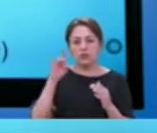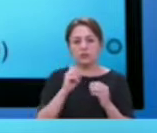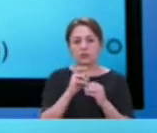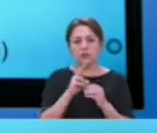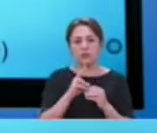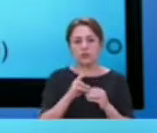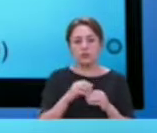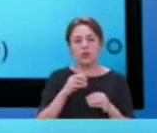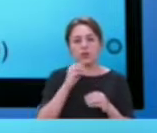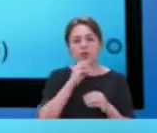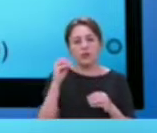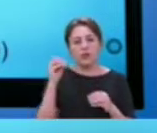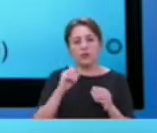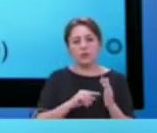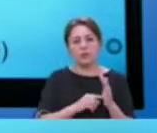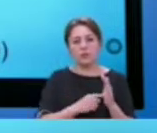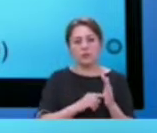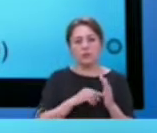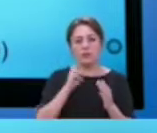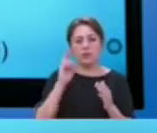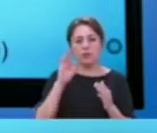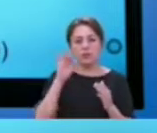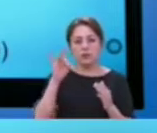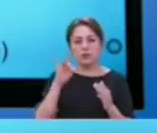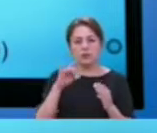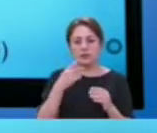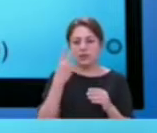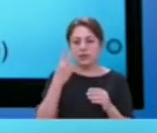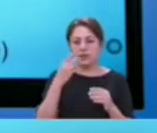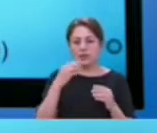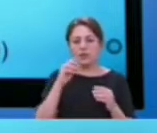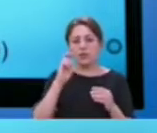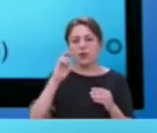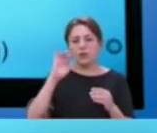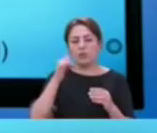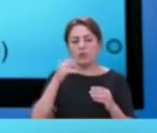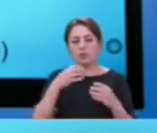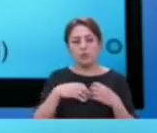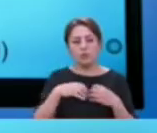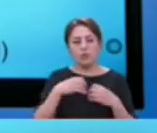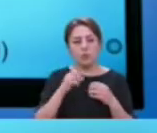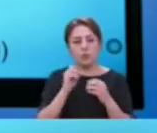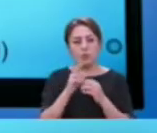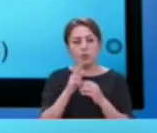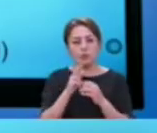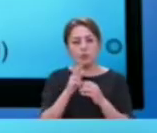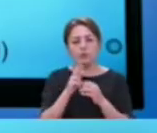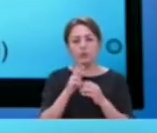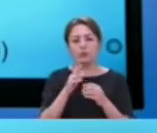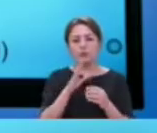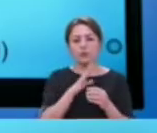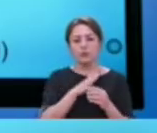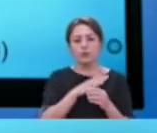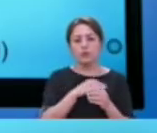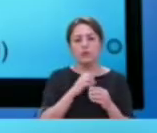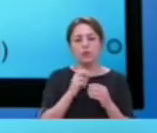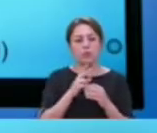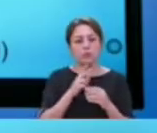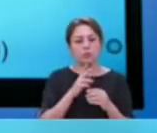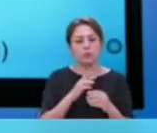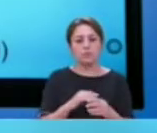12. Y nuqtaning koordinatasi esa ikkita bo'lmaning o'rtasida 13 joylashgan. Demak,